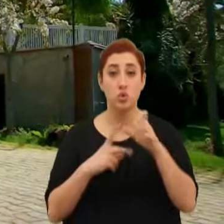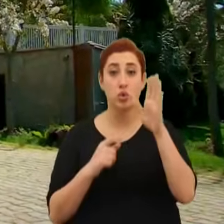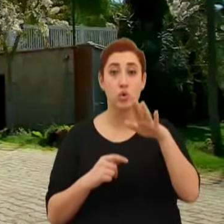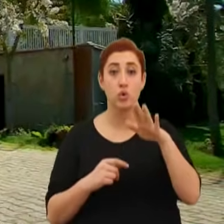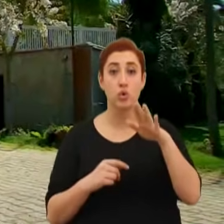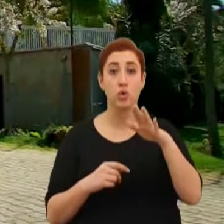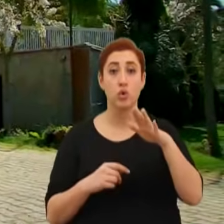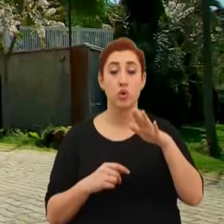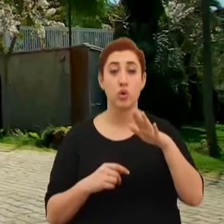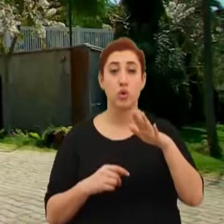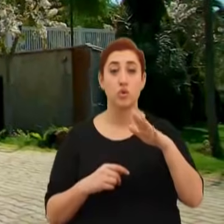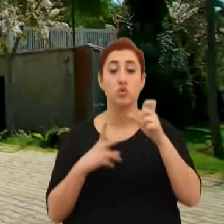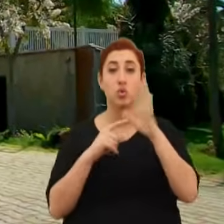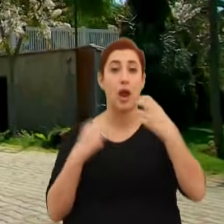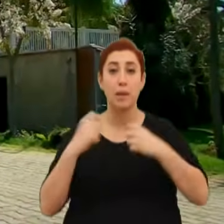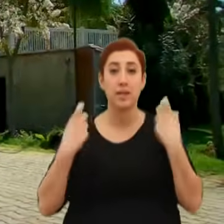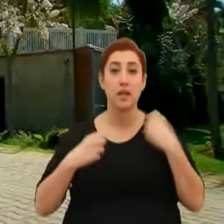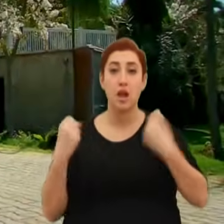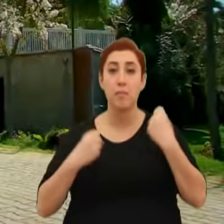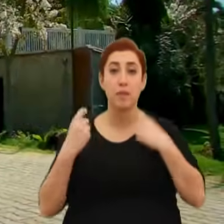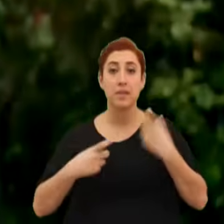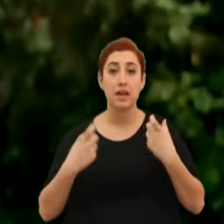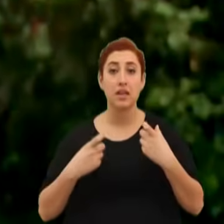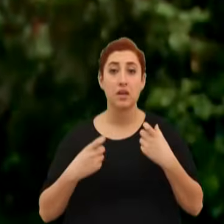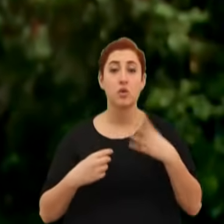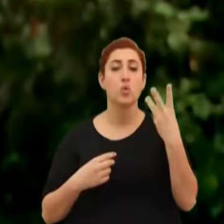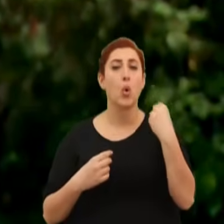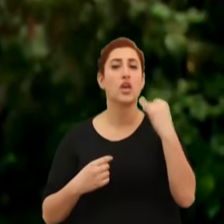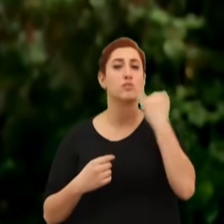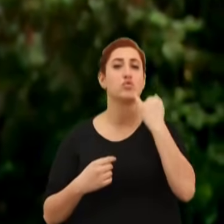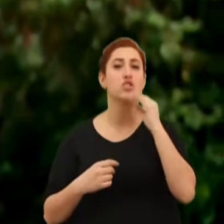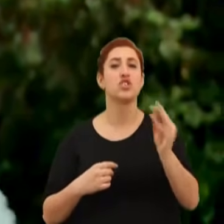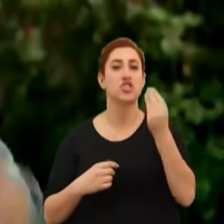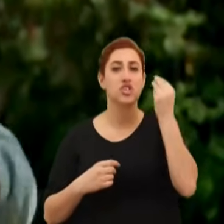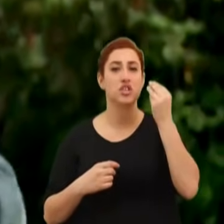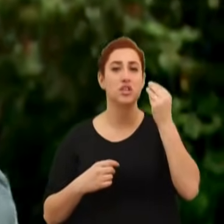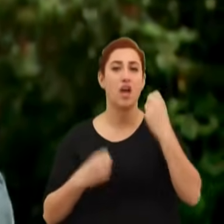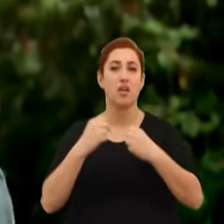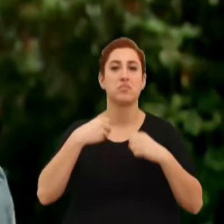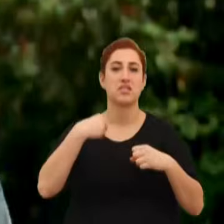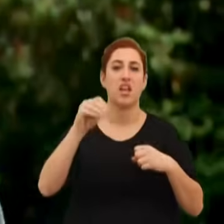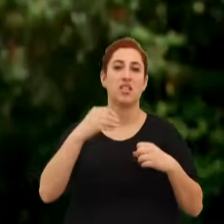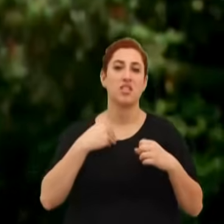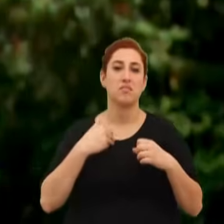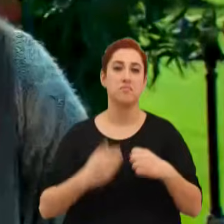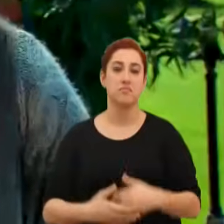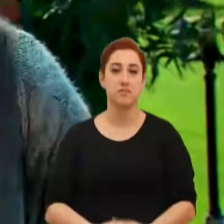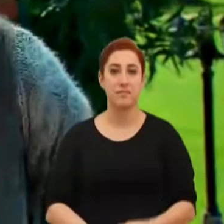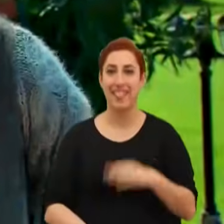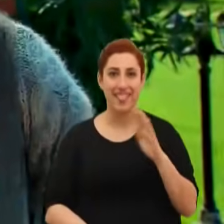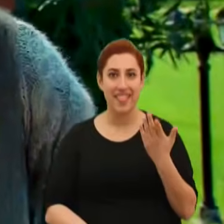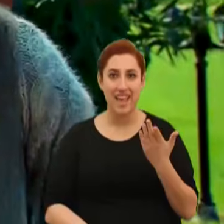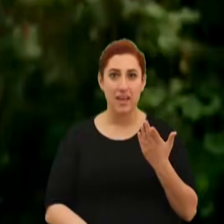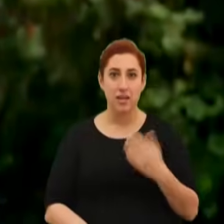Şükrü. Şükrü araba nerede? Araba nerede? Çok iyi müşteri çıktı. Arabayı sattım Meryem.